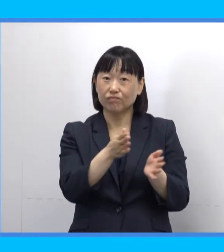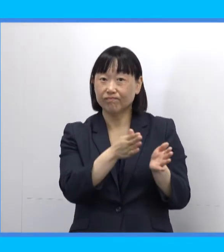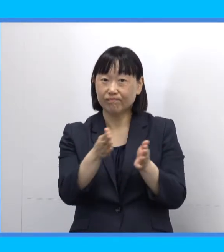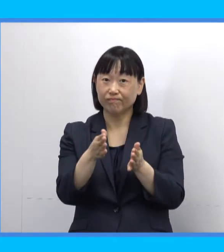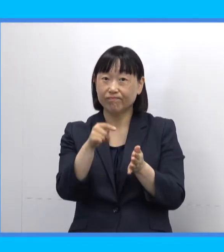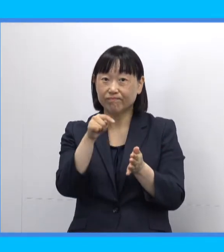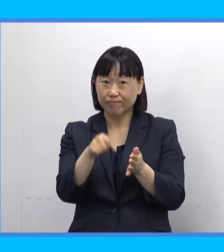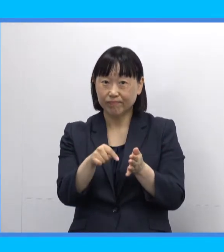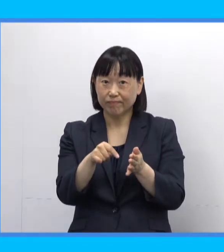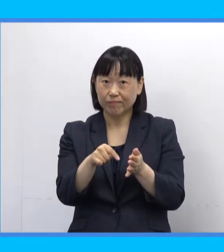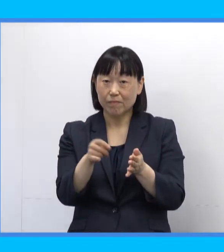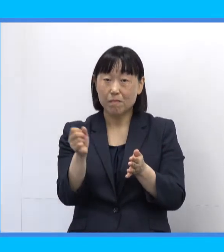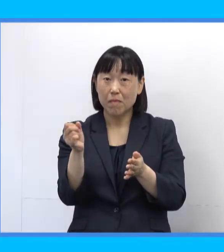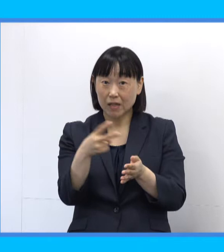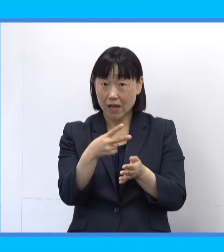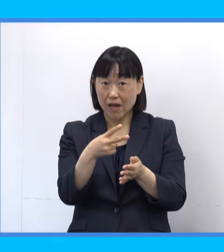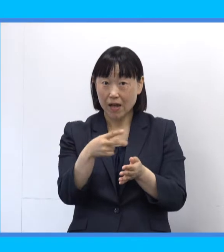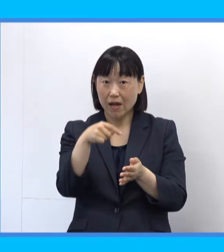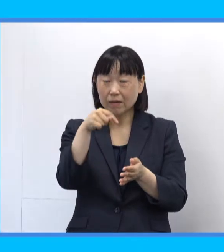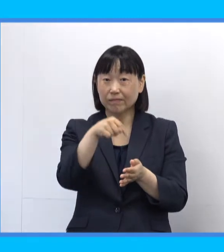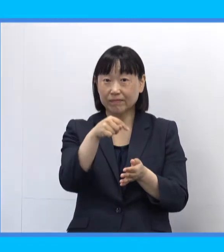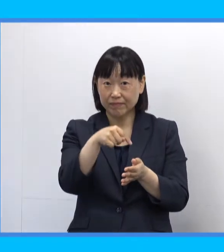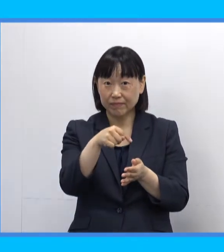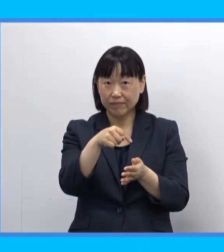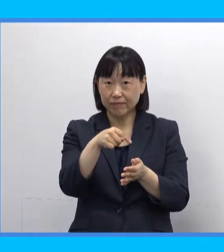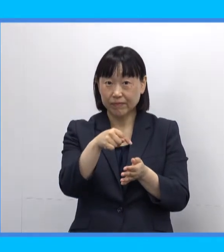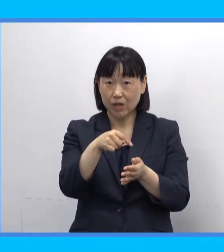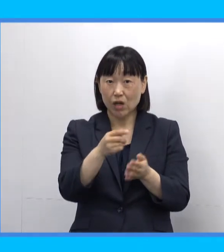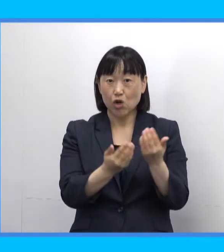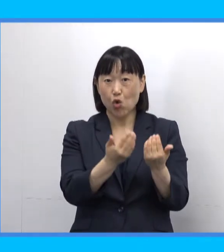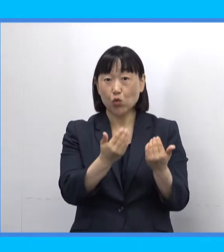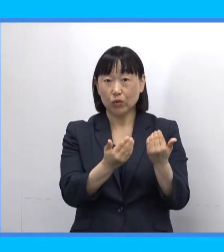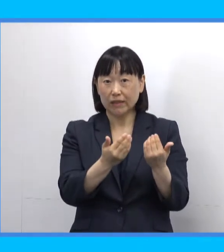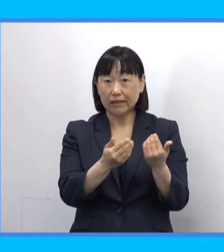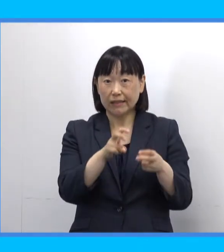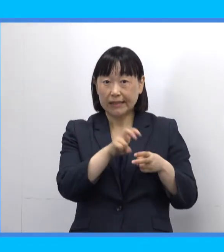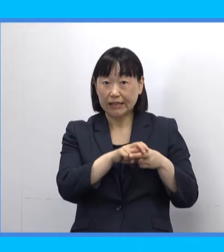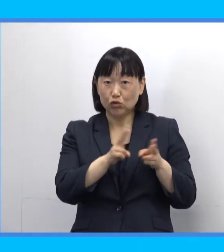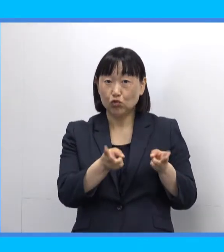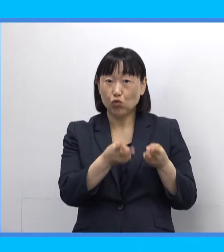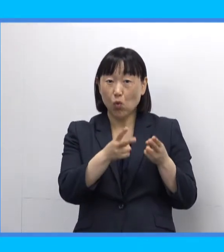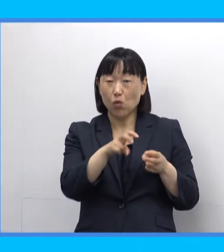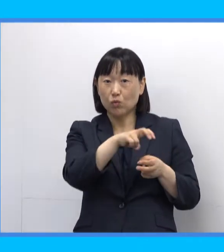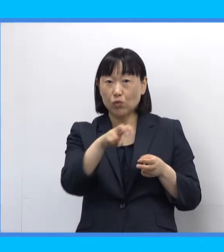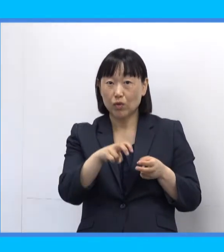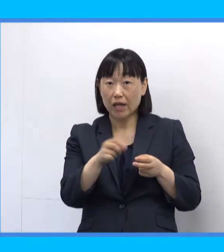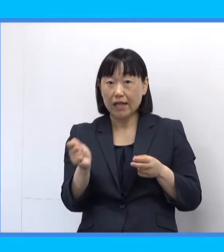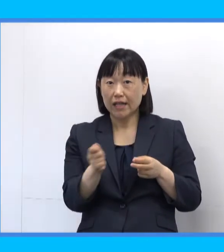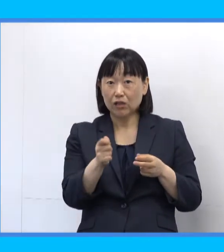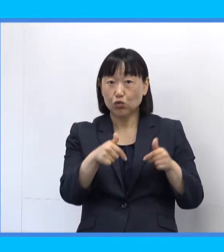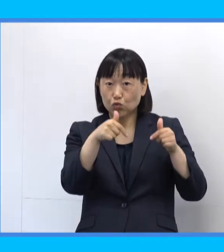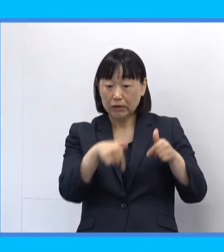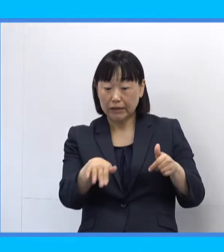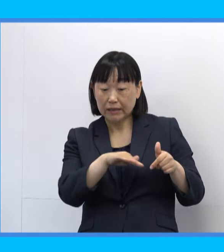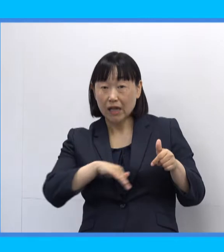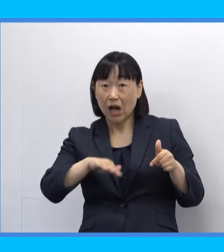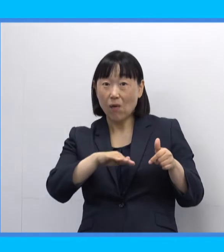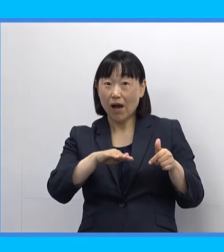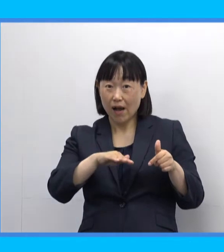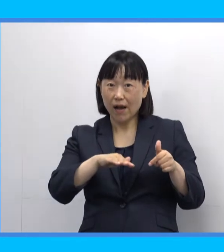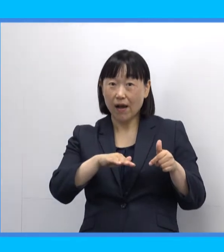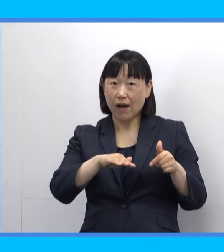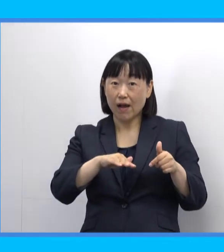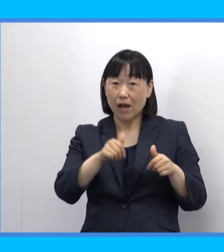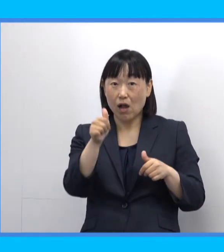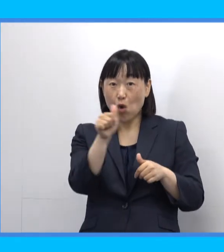置するとともに、同じく音川河川緑地椅子席として、テニスコート西側の広